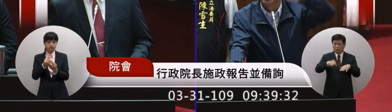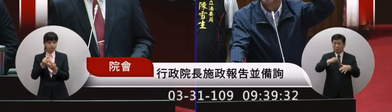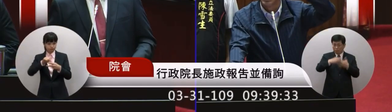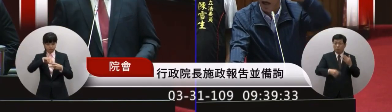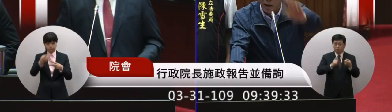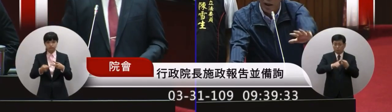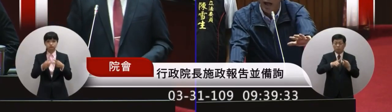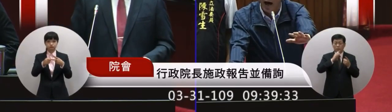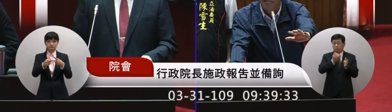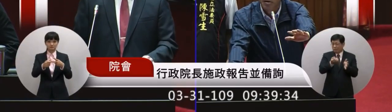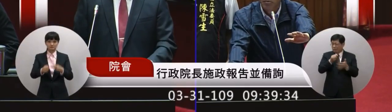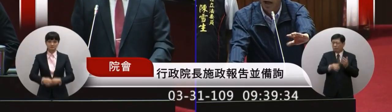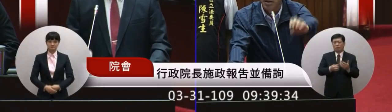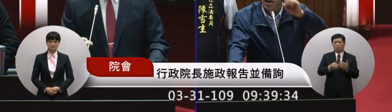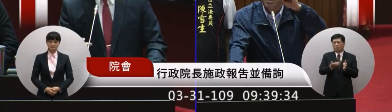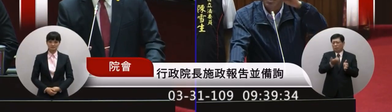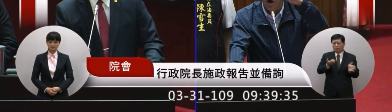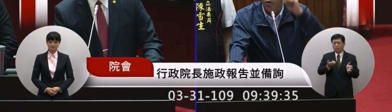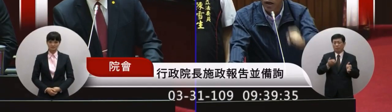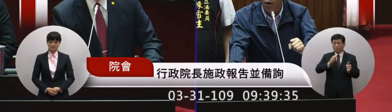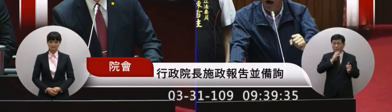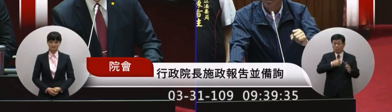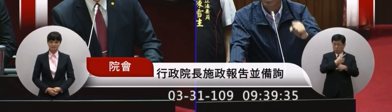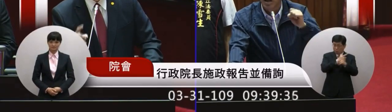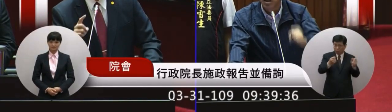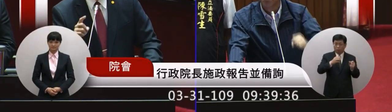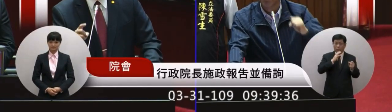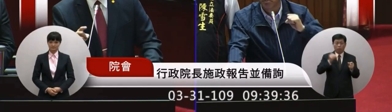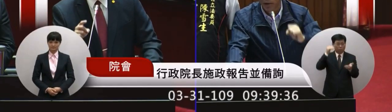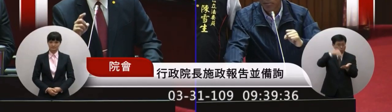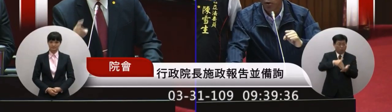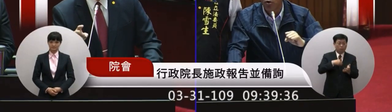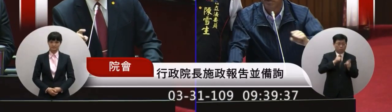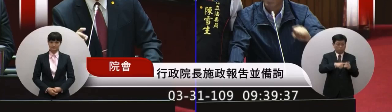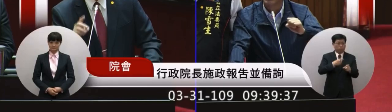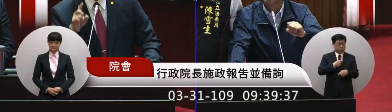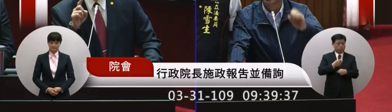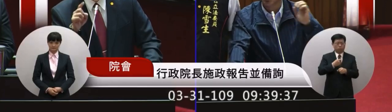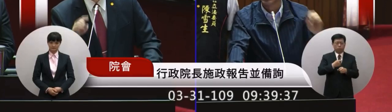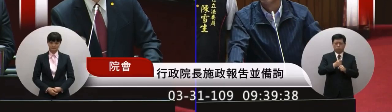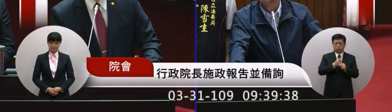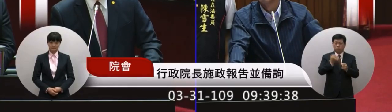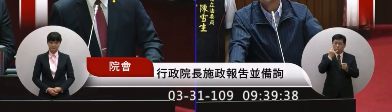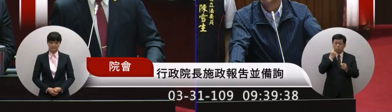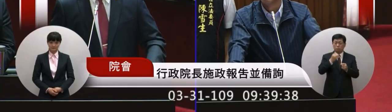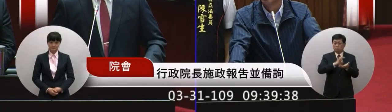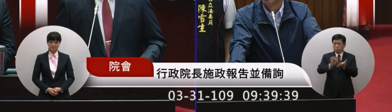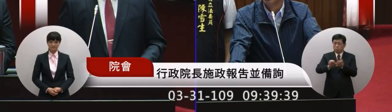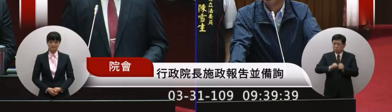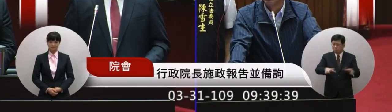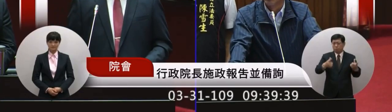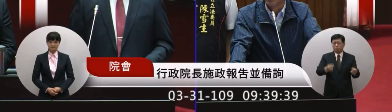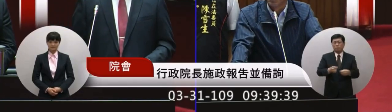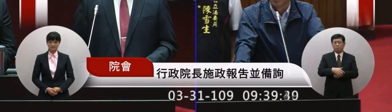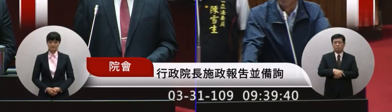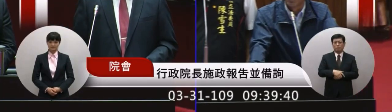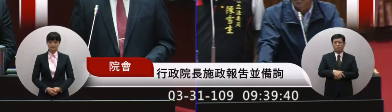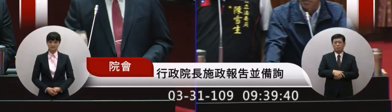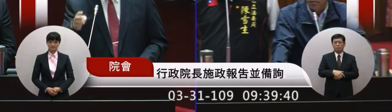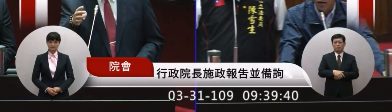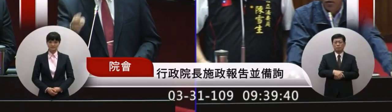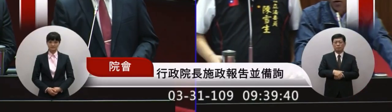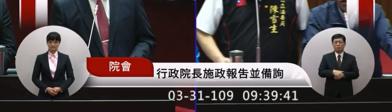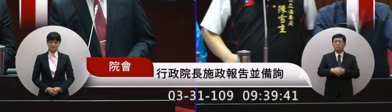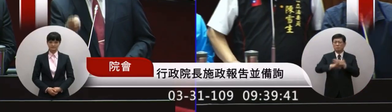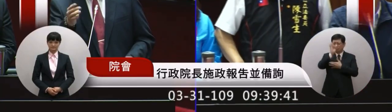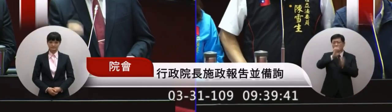安全化是前提啦，但是统一化才是普遍的使用的。 你这个另外找时间跟我们杨委员报告一下